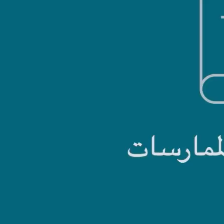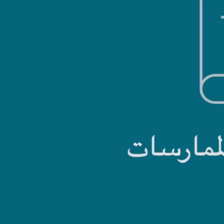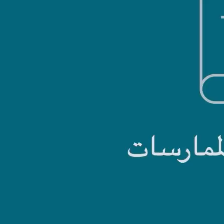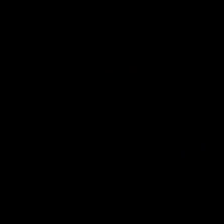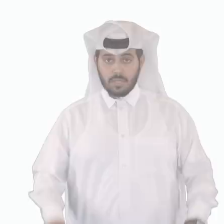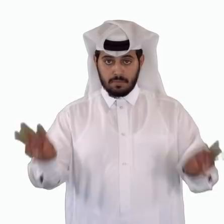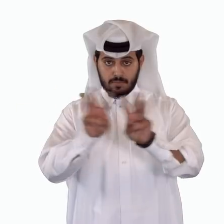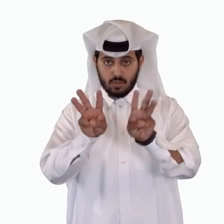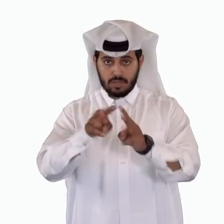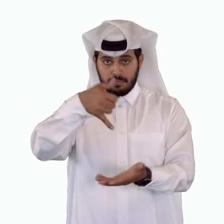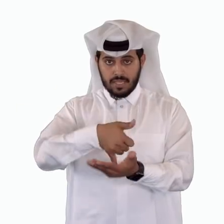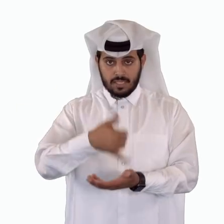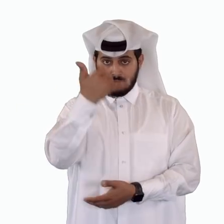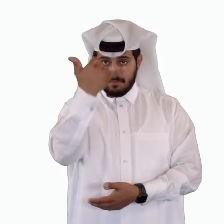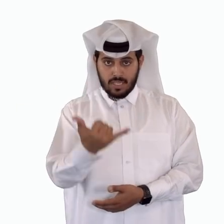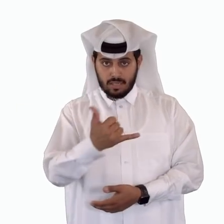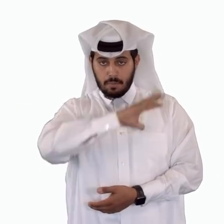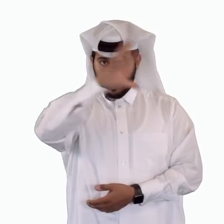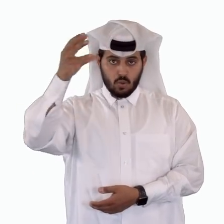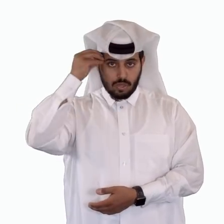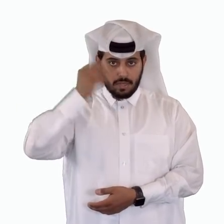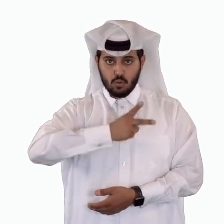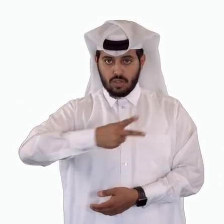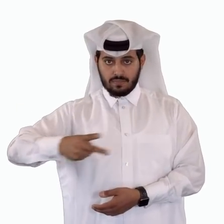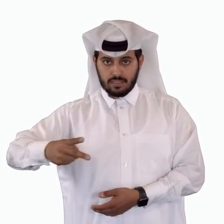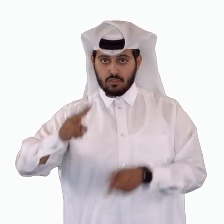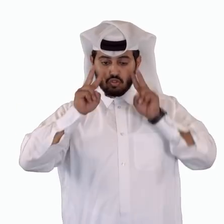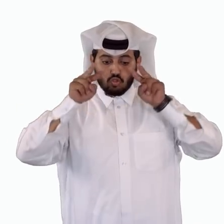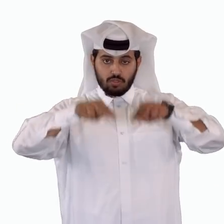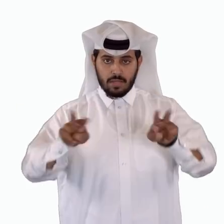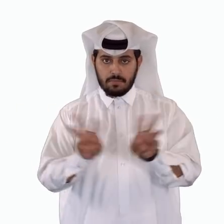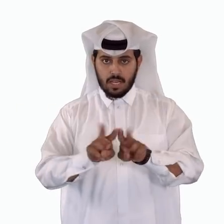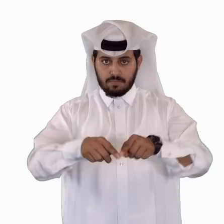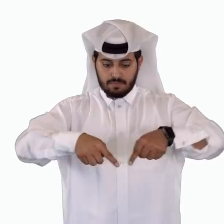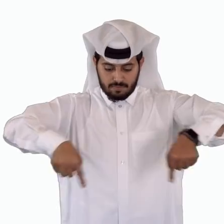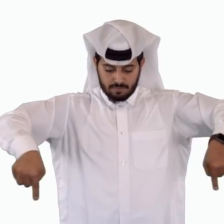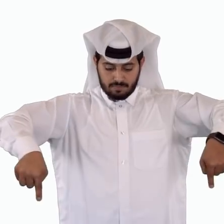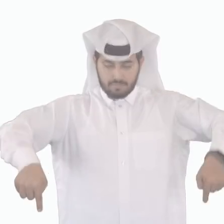الإلكتروني www.meda.org.qa